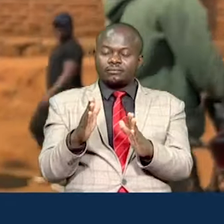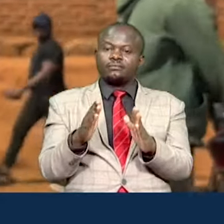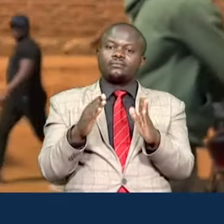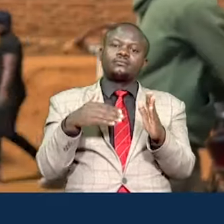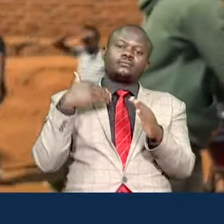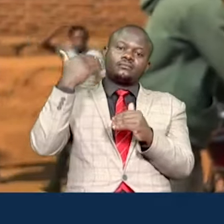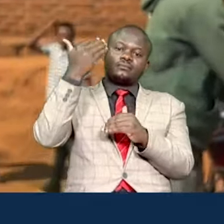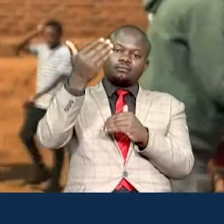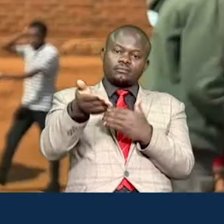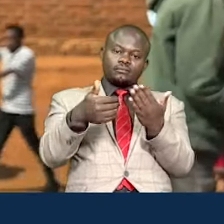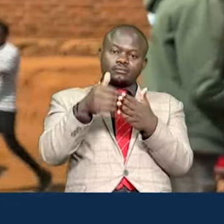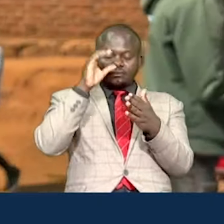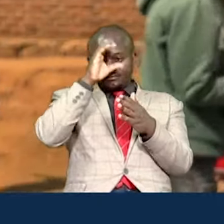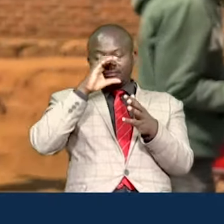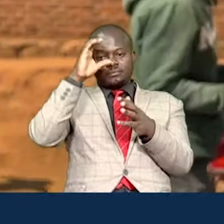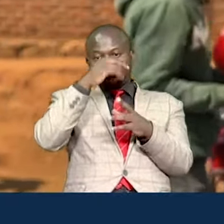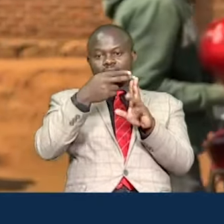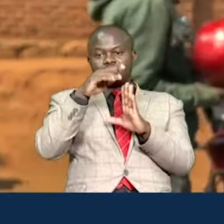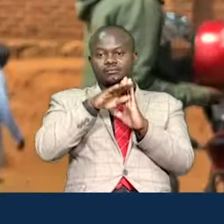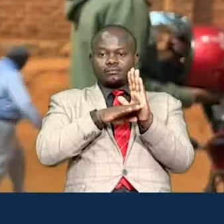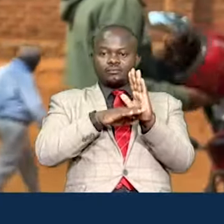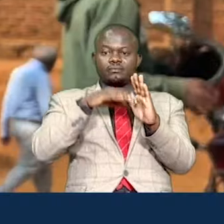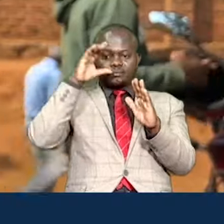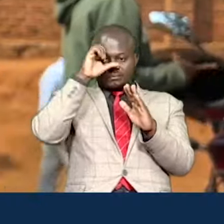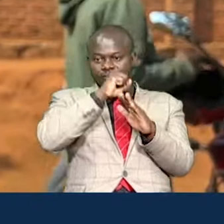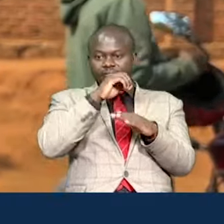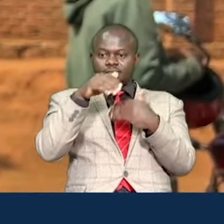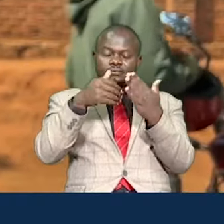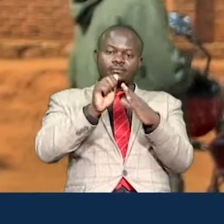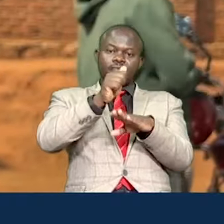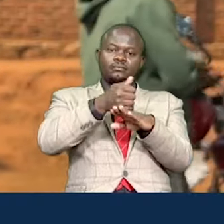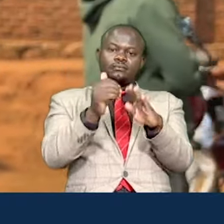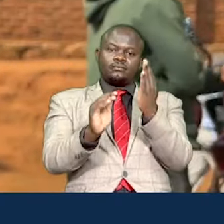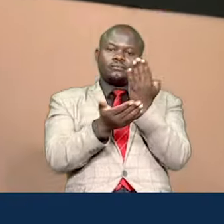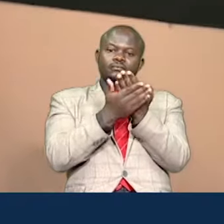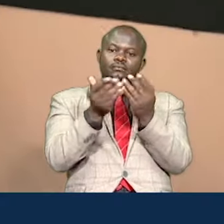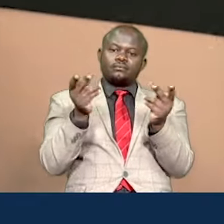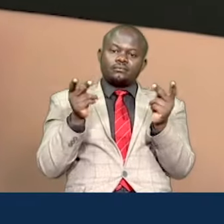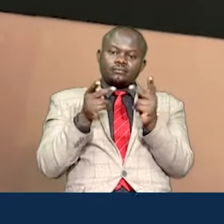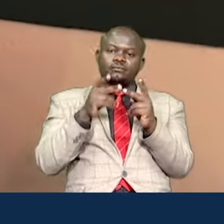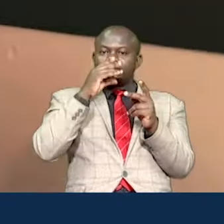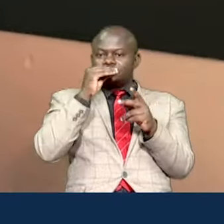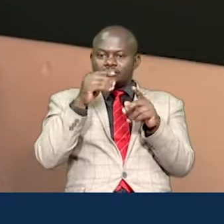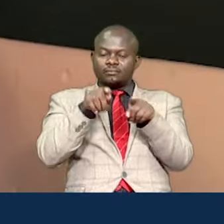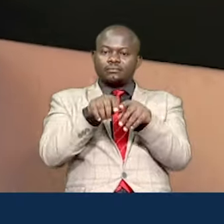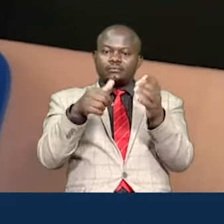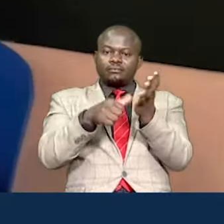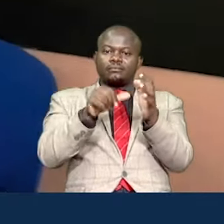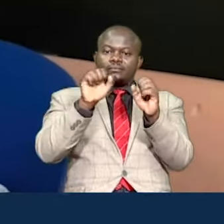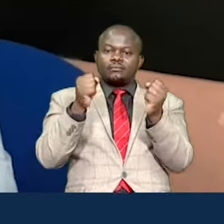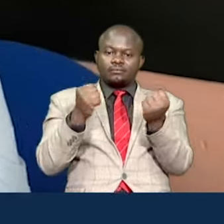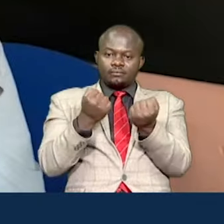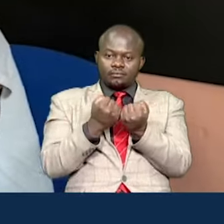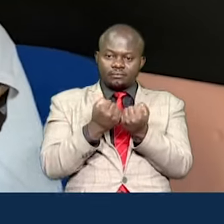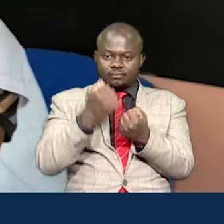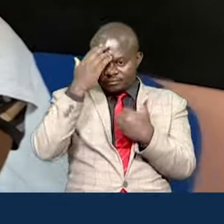baranyobora, baranshaka kuri liste, barambura, banshyira ku mugereka. Aho ngaho navuga ko ari nk'ikibazo ngira ngo cya systeme,